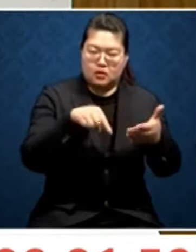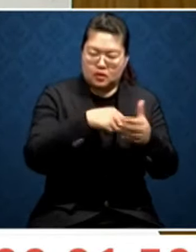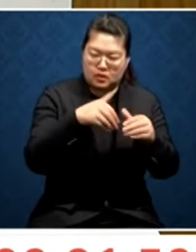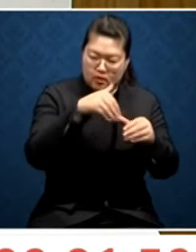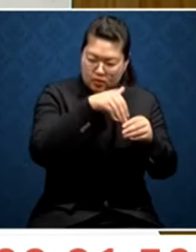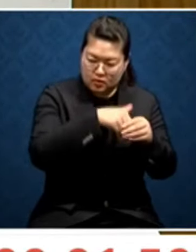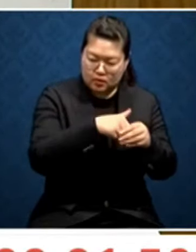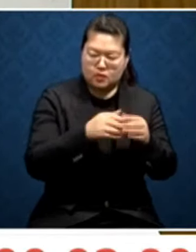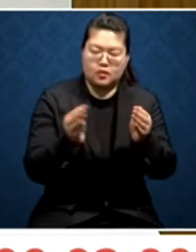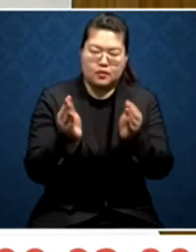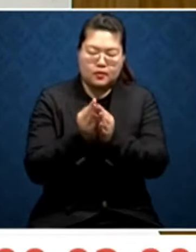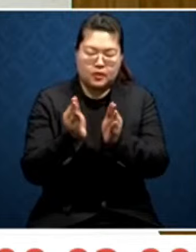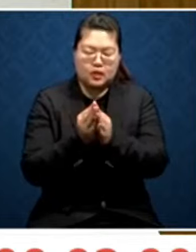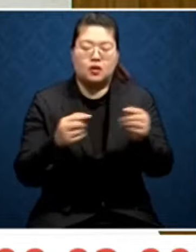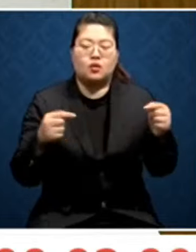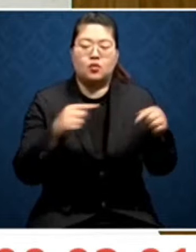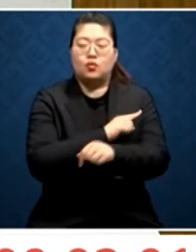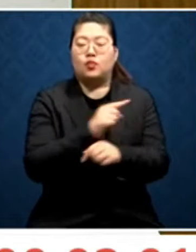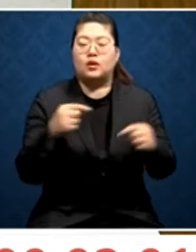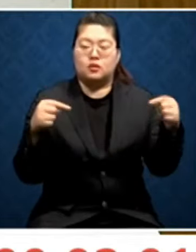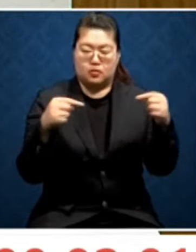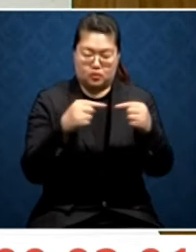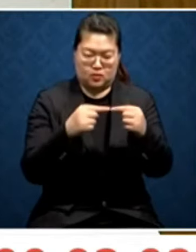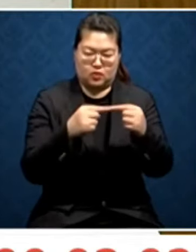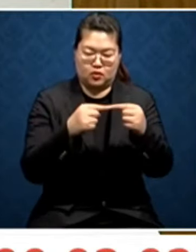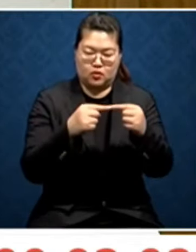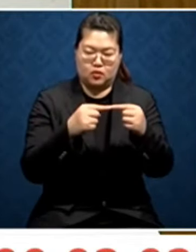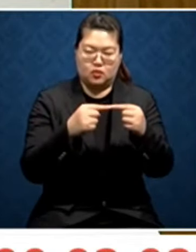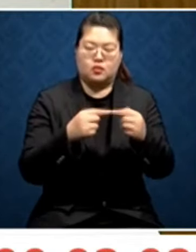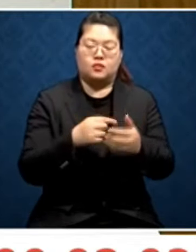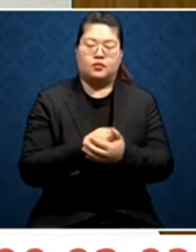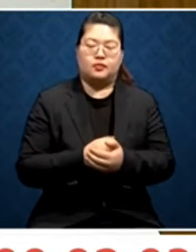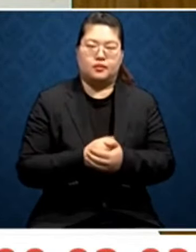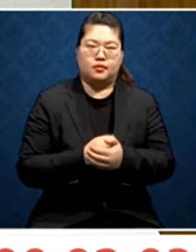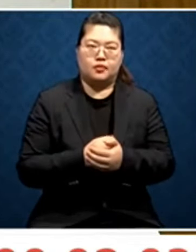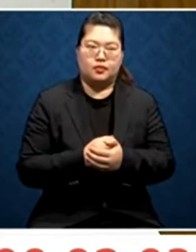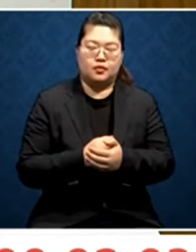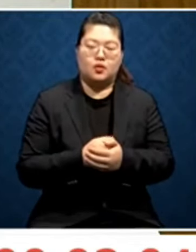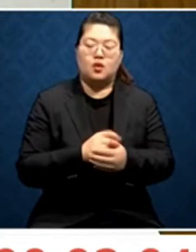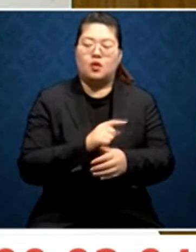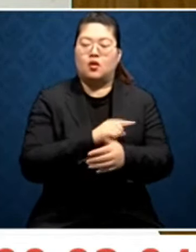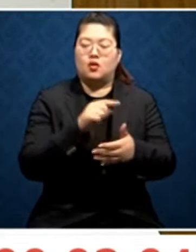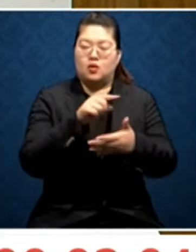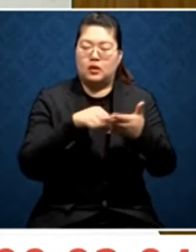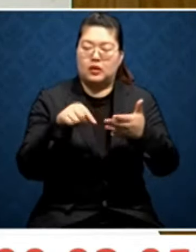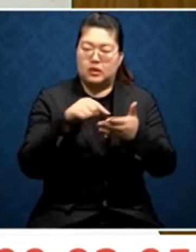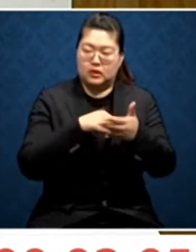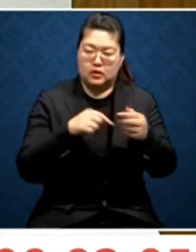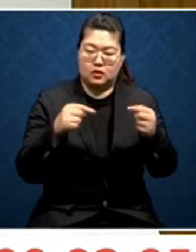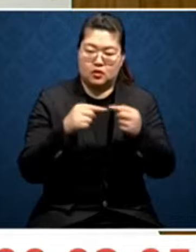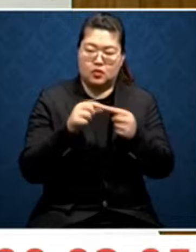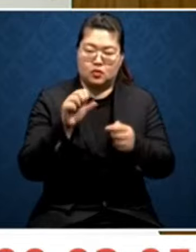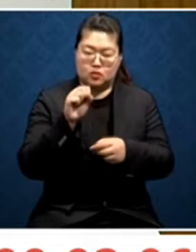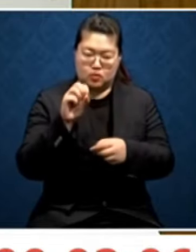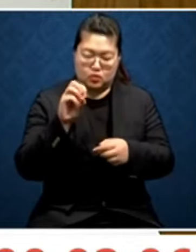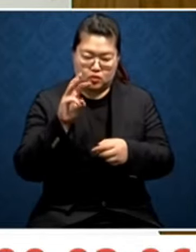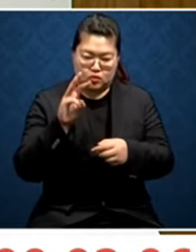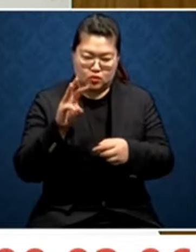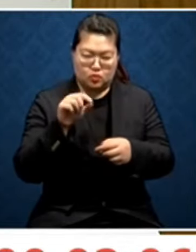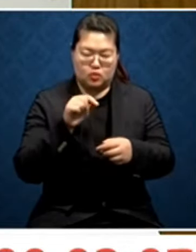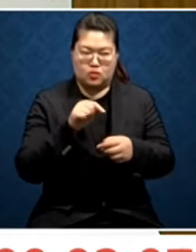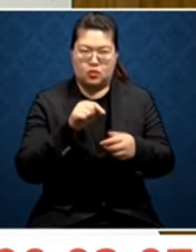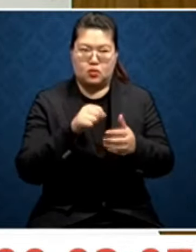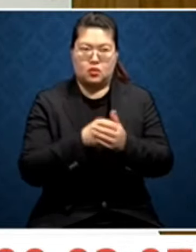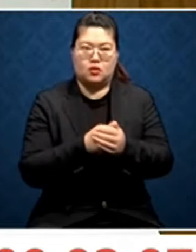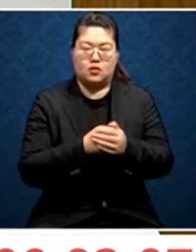าผู้แทนราษฎรกรณีการเลือกตั้งทั่วไปนะครับหรือวันเลือกตั้งสมาชิกสภาท้องถิ่นหรือผู้บริหารท้องถิ่นเนื่องจากดำรงตำแหน่ง